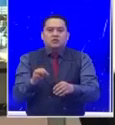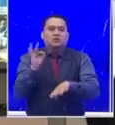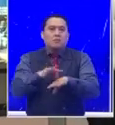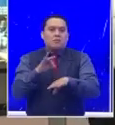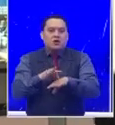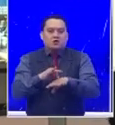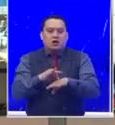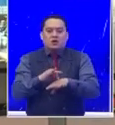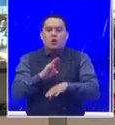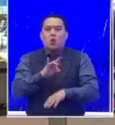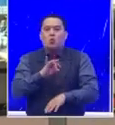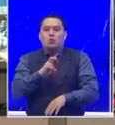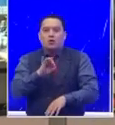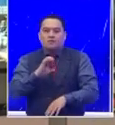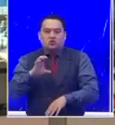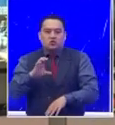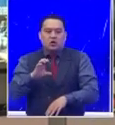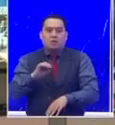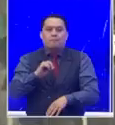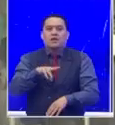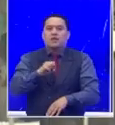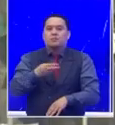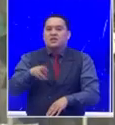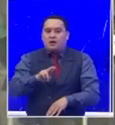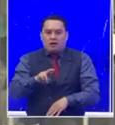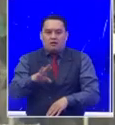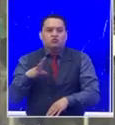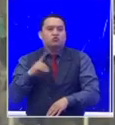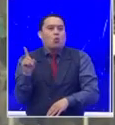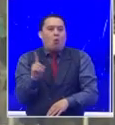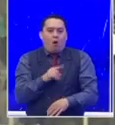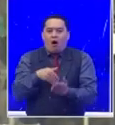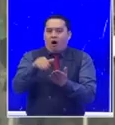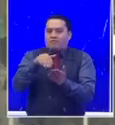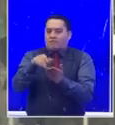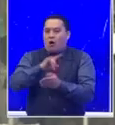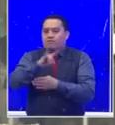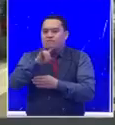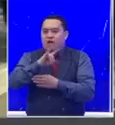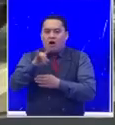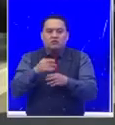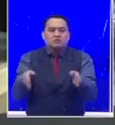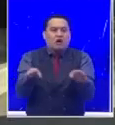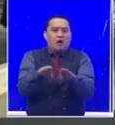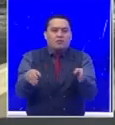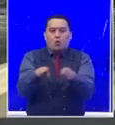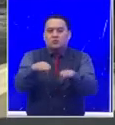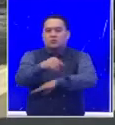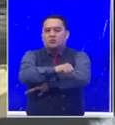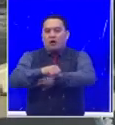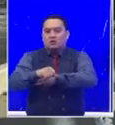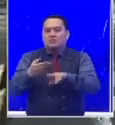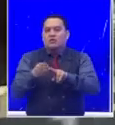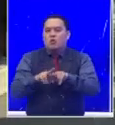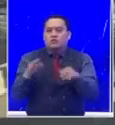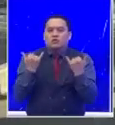болезней, вызванной коронавирусом, пандемией. По всему миру аннулируют авиарейсы между странами и закрывают границы. По